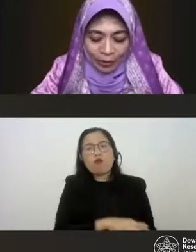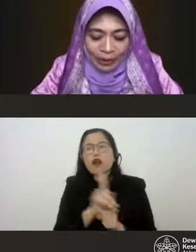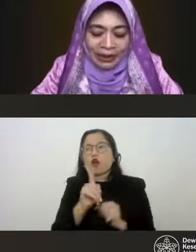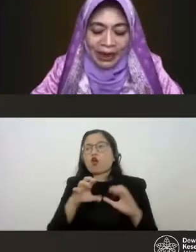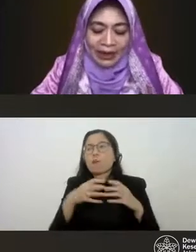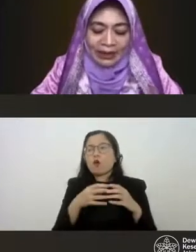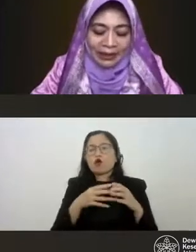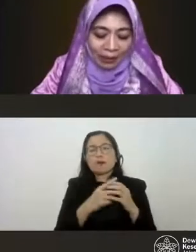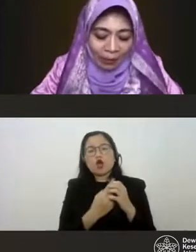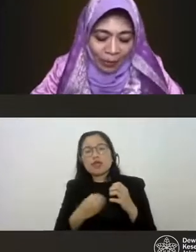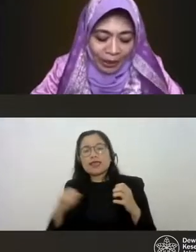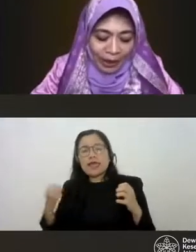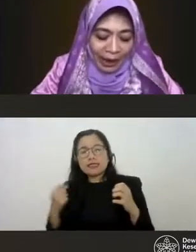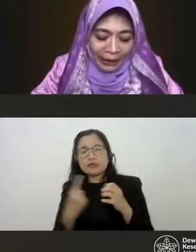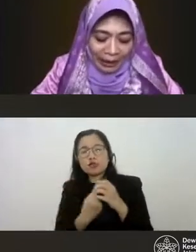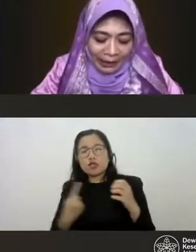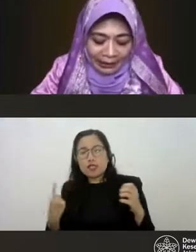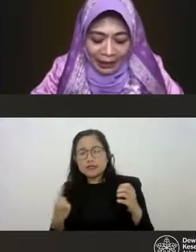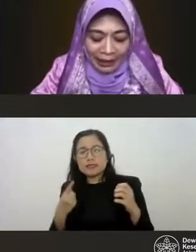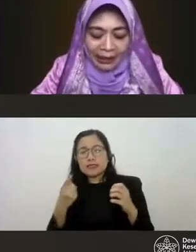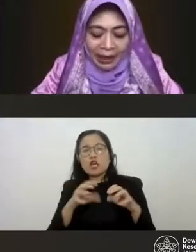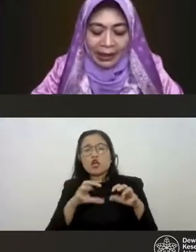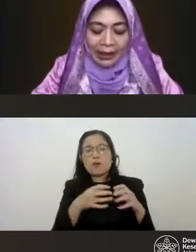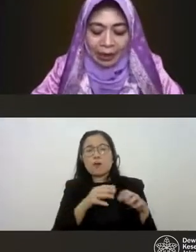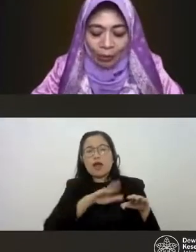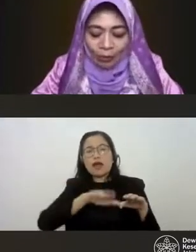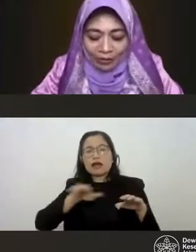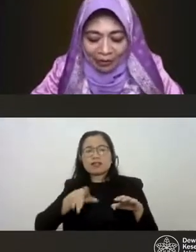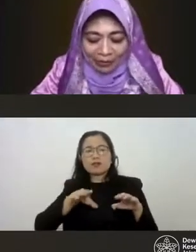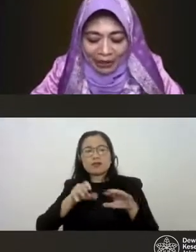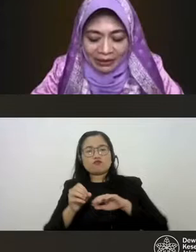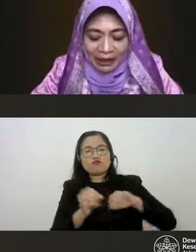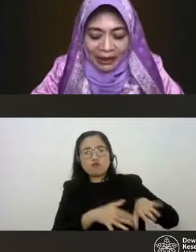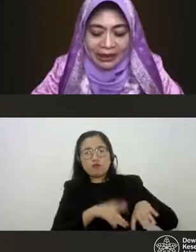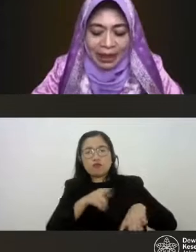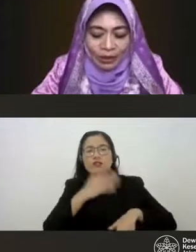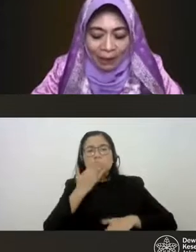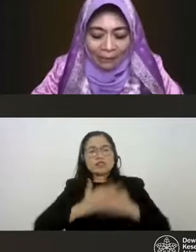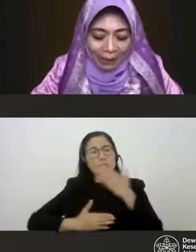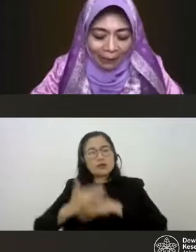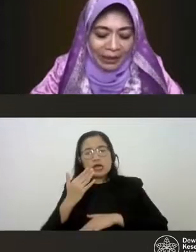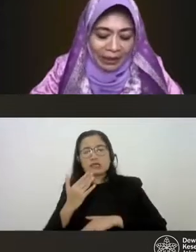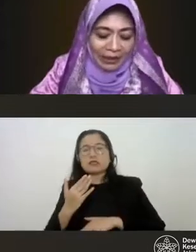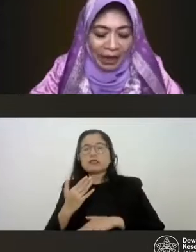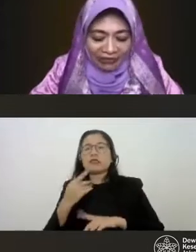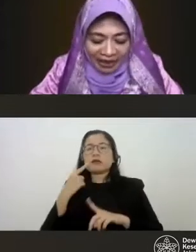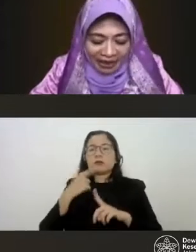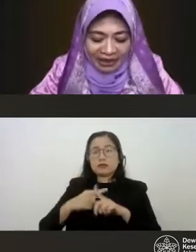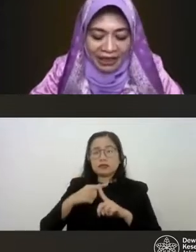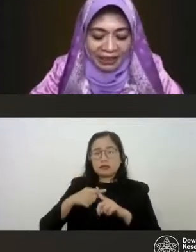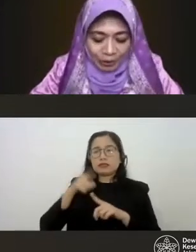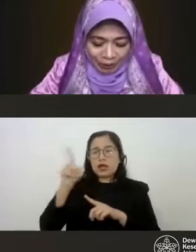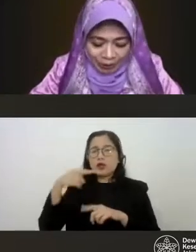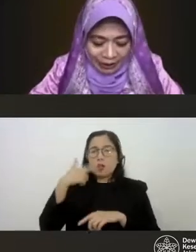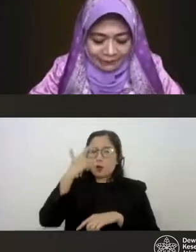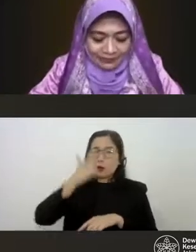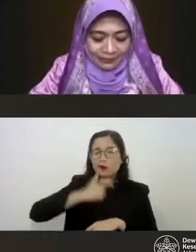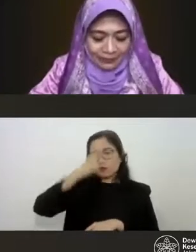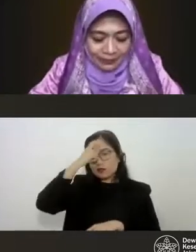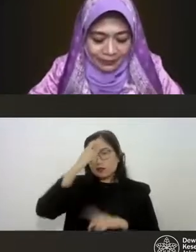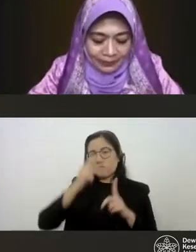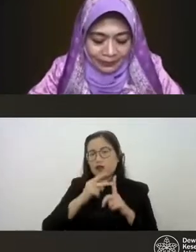kelompok minoritas, ya kelompok anak-anak terlantar, kelompok difabilitas, dan juga para penderita HIV/AIDS, dan